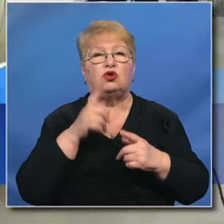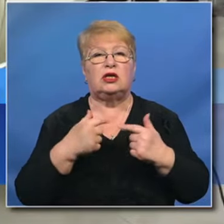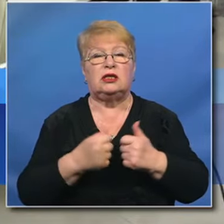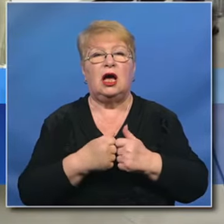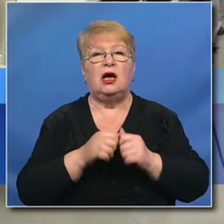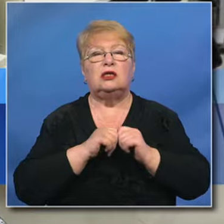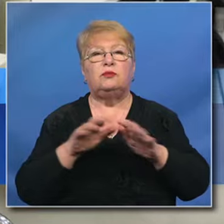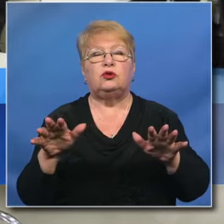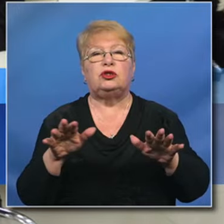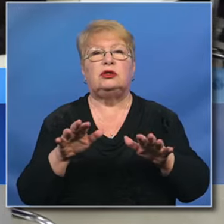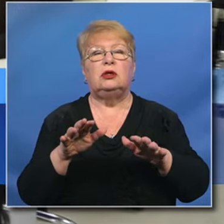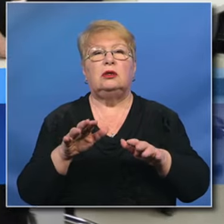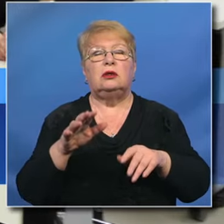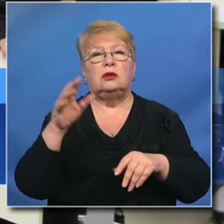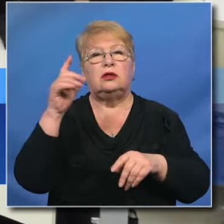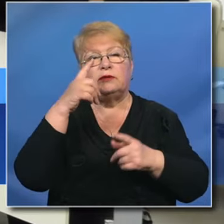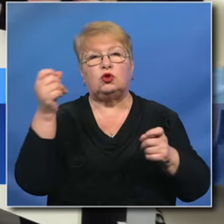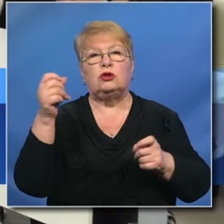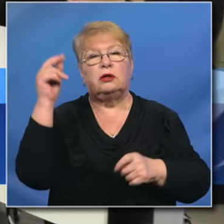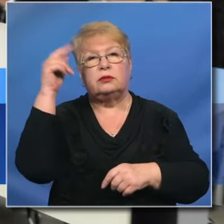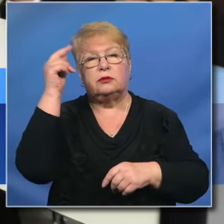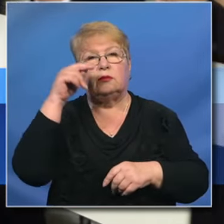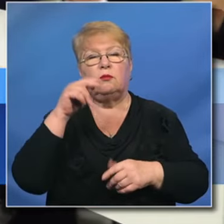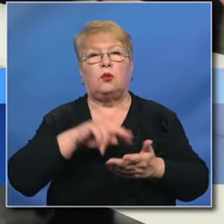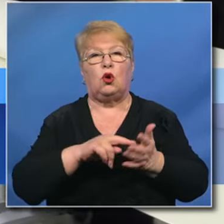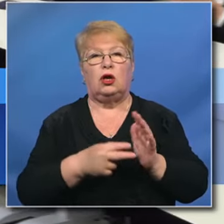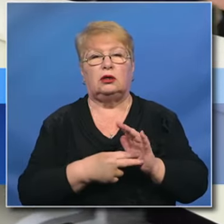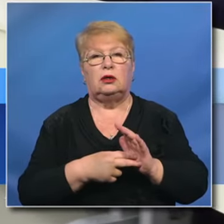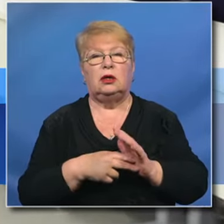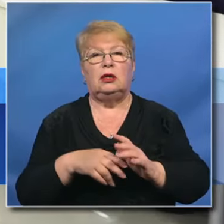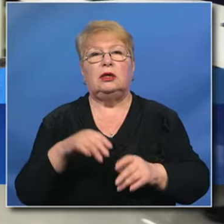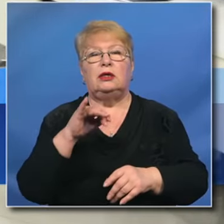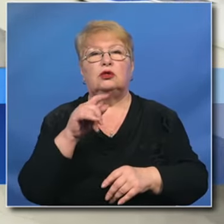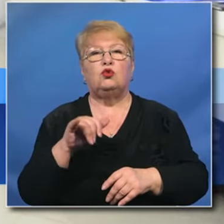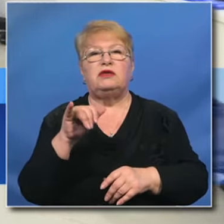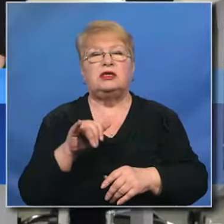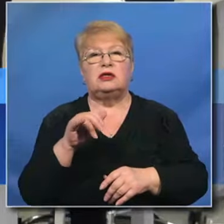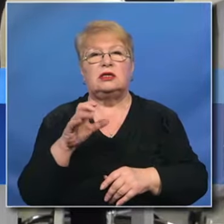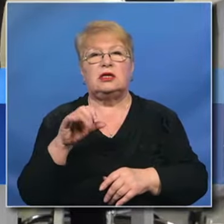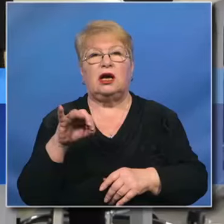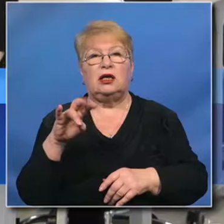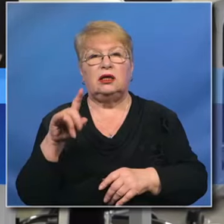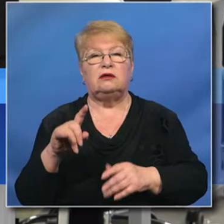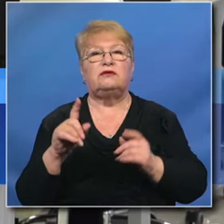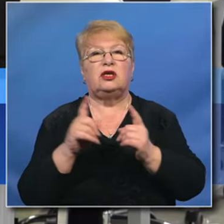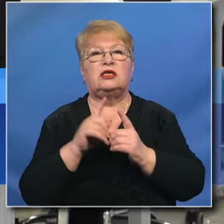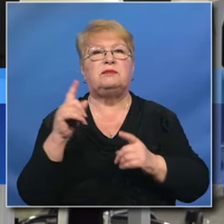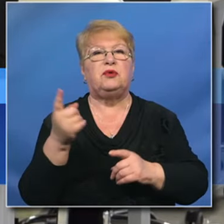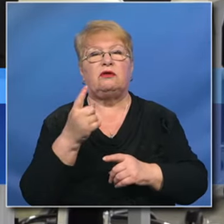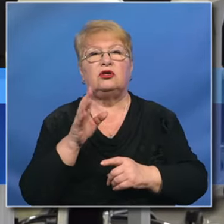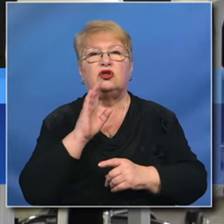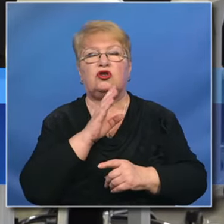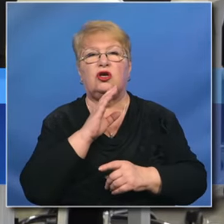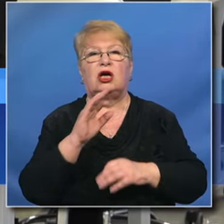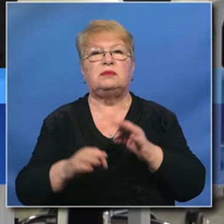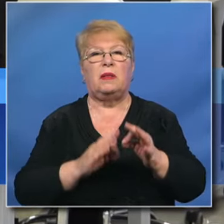организаций запустил информационно-просветительские проект со студентами Гомельского государственного университета имени франциска Скорина встретилась первая